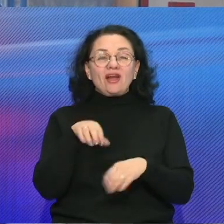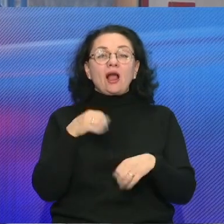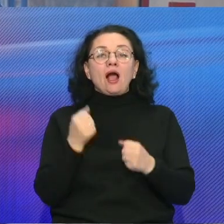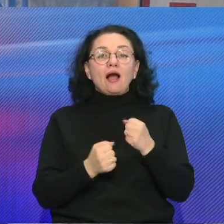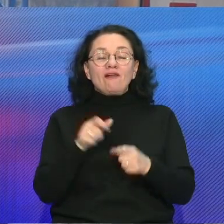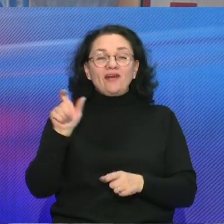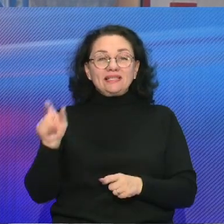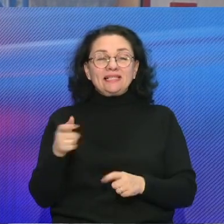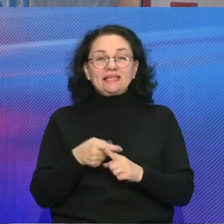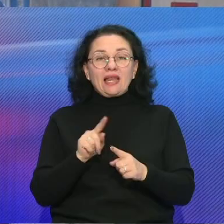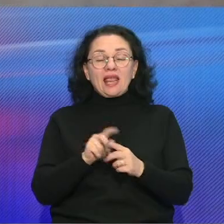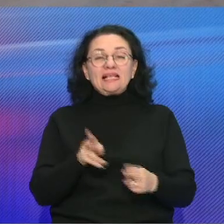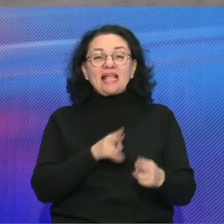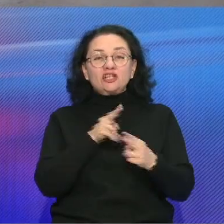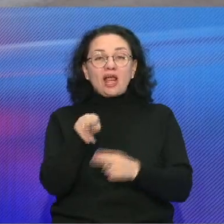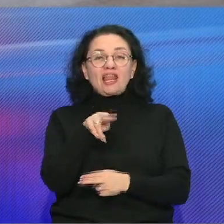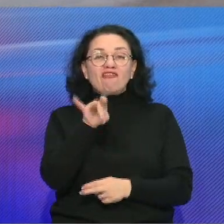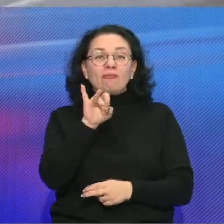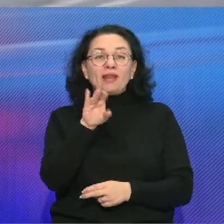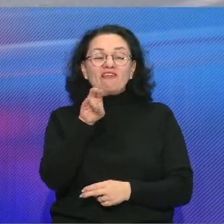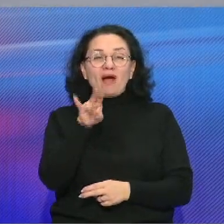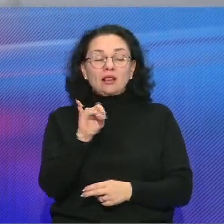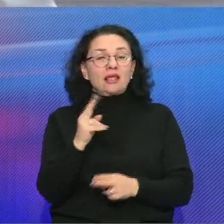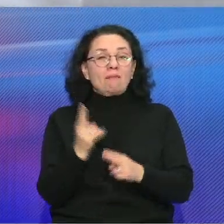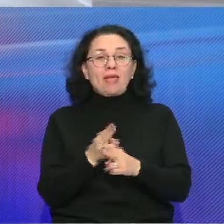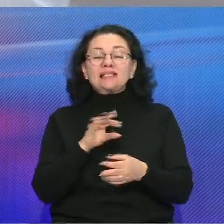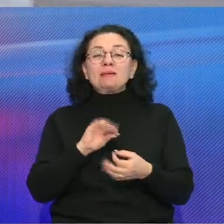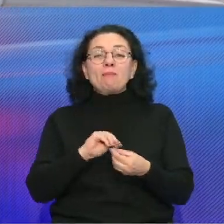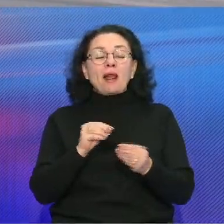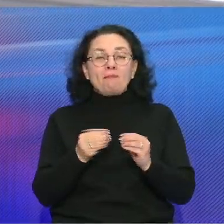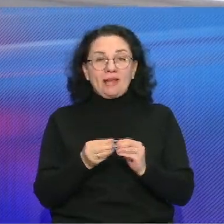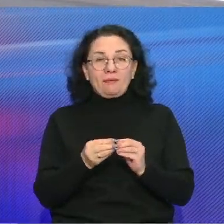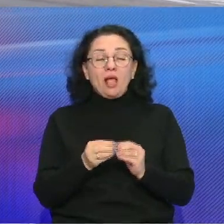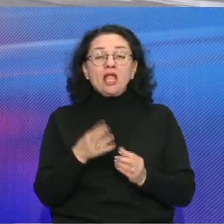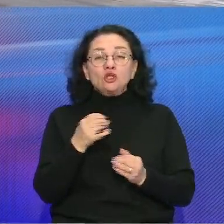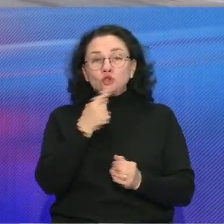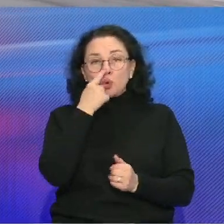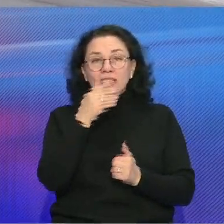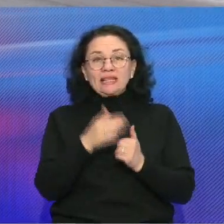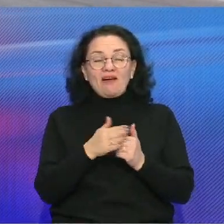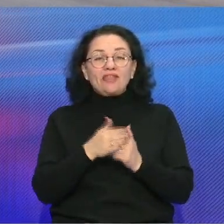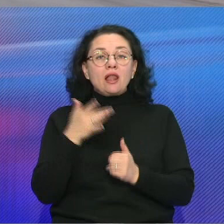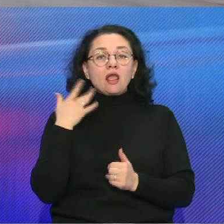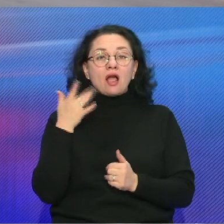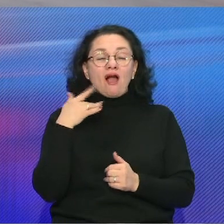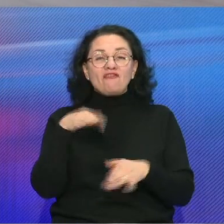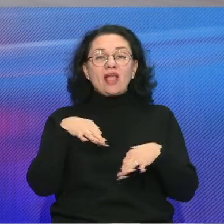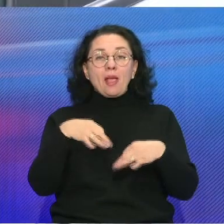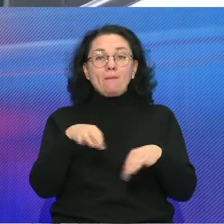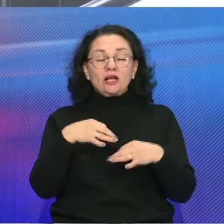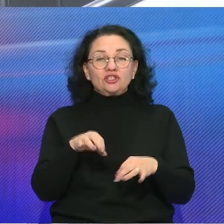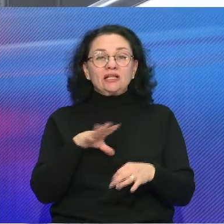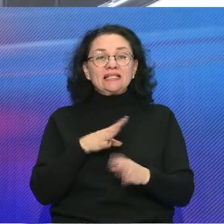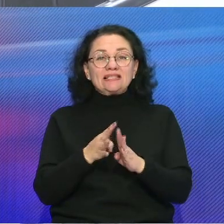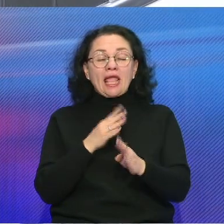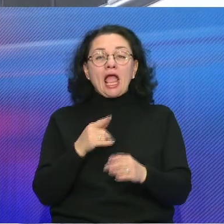«Прывалка» сёння заезжали без проблем, але так бывает не заўсёды. Еще зусім недавно они так само стояли у великих чергах, каб трапить у Евросоюз. Две